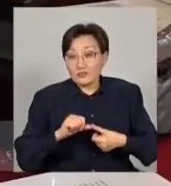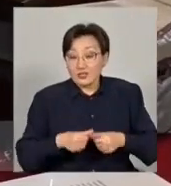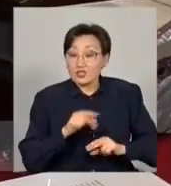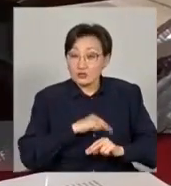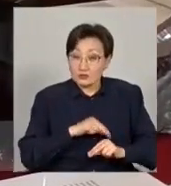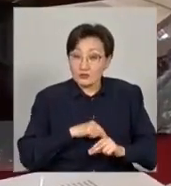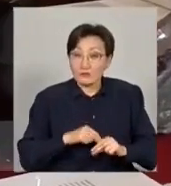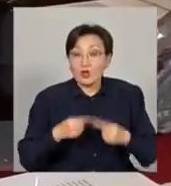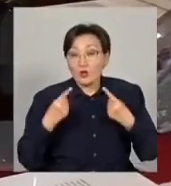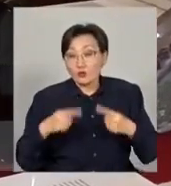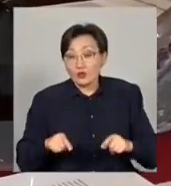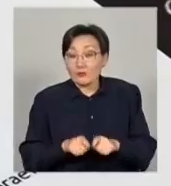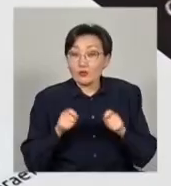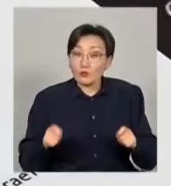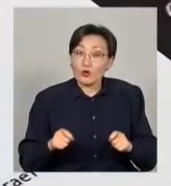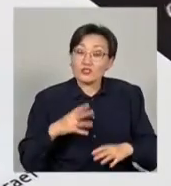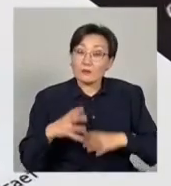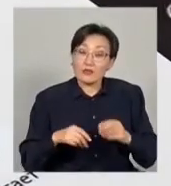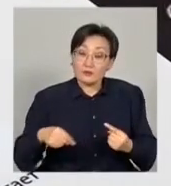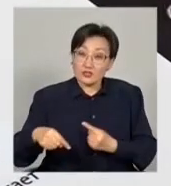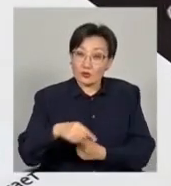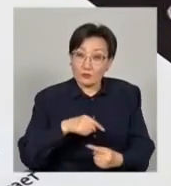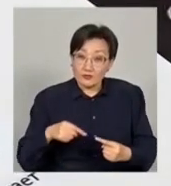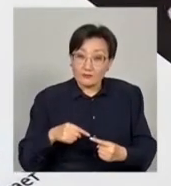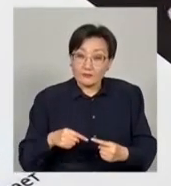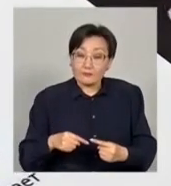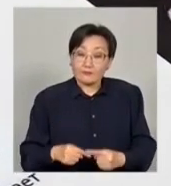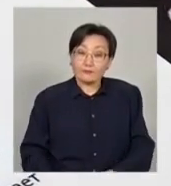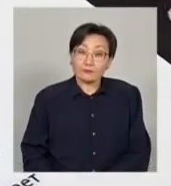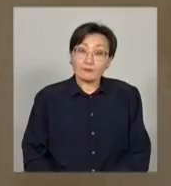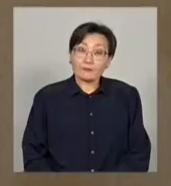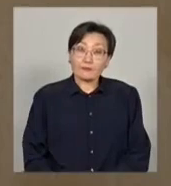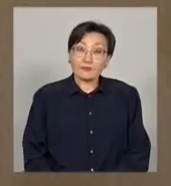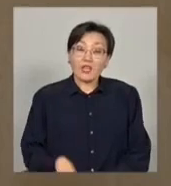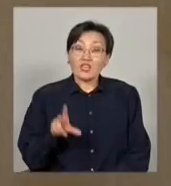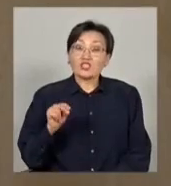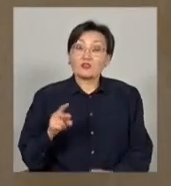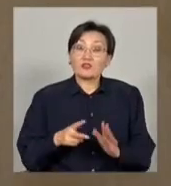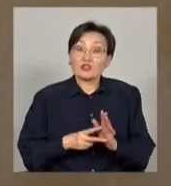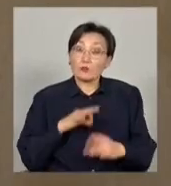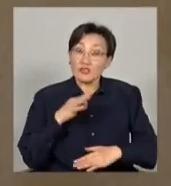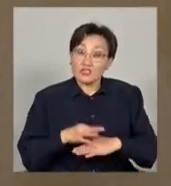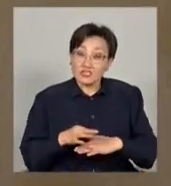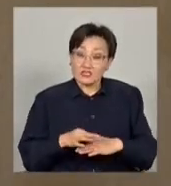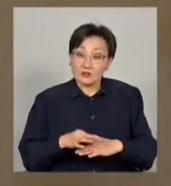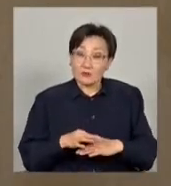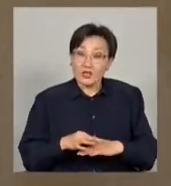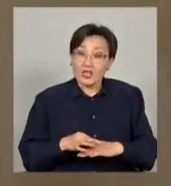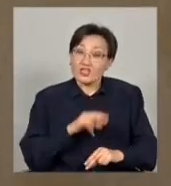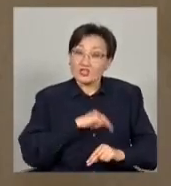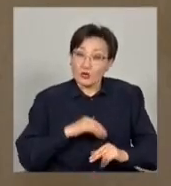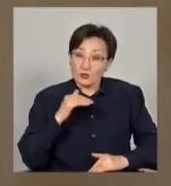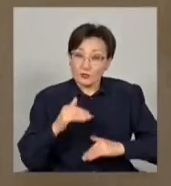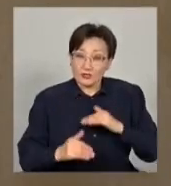двери в мир бизнеса или значительно увеличатся шансы на подъем по карьерной лестнице. Цифра 7 отвечает за карьеру,